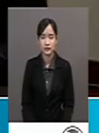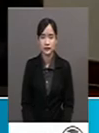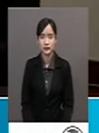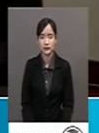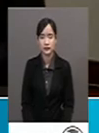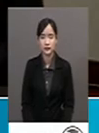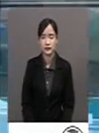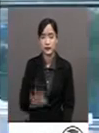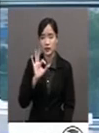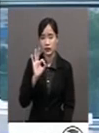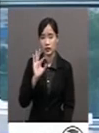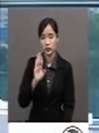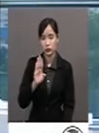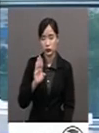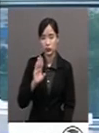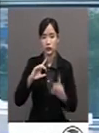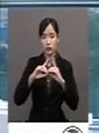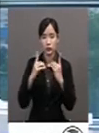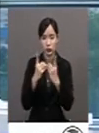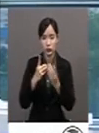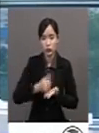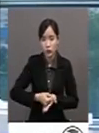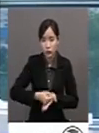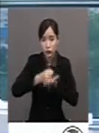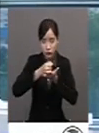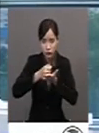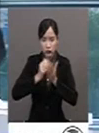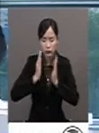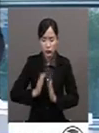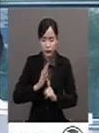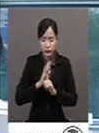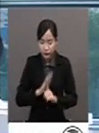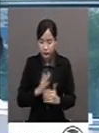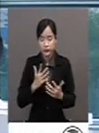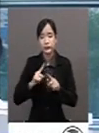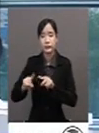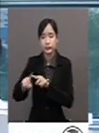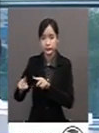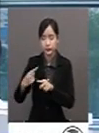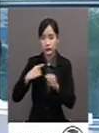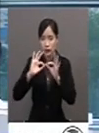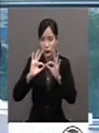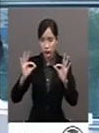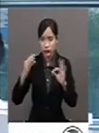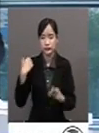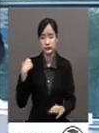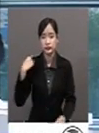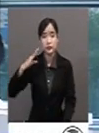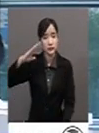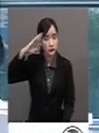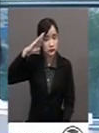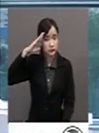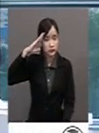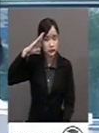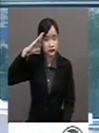รณีของ Facebook ของชมรมช่วยเหลือเหยื่ออาชญากรรมฮะมีการโพสต์ข้อความเอาไว้บอกว่ามีนายทหารคนนึงครับเป็นพ